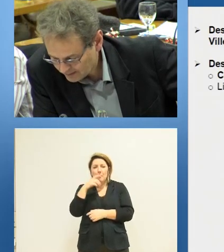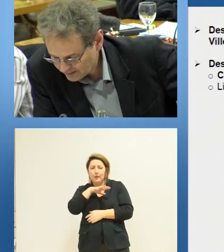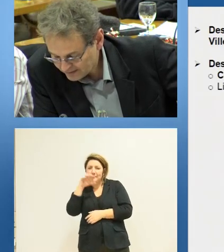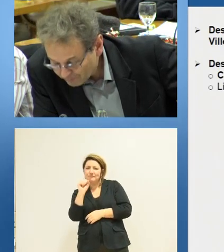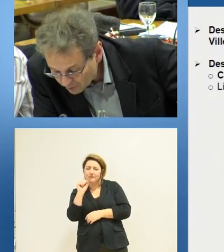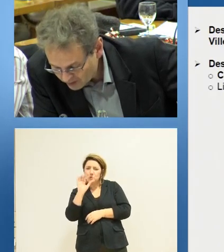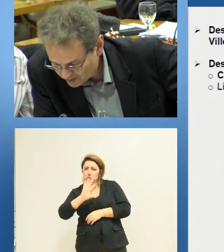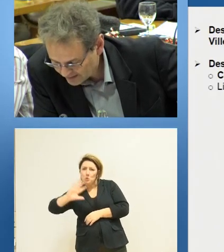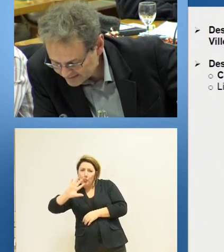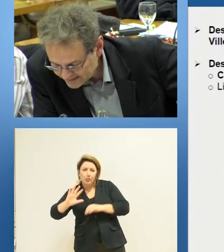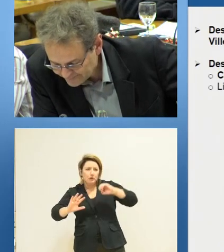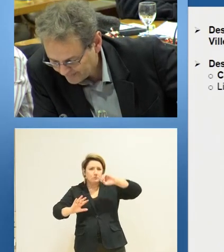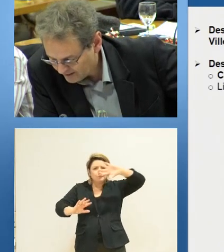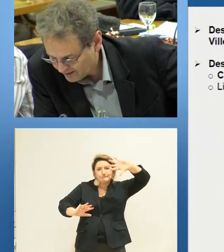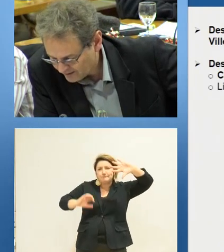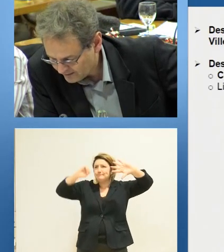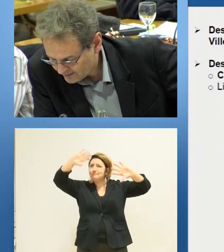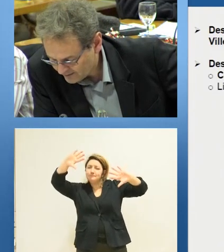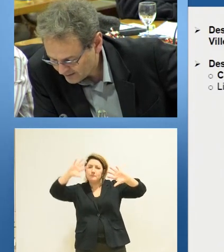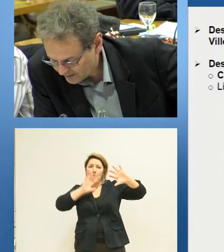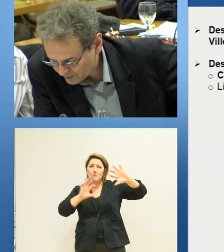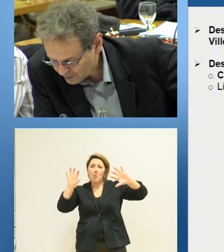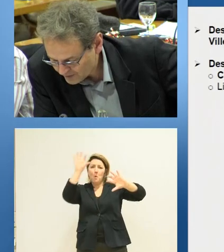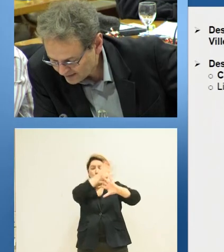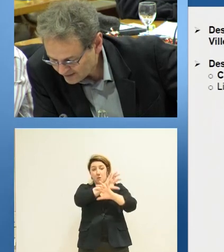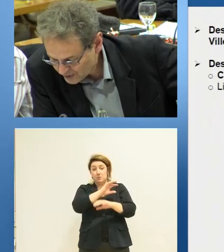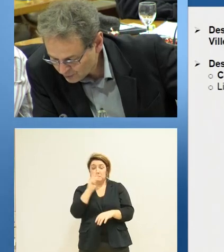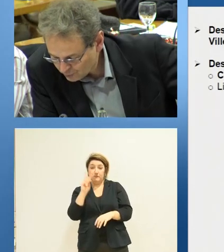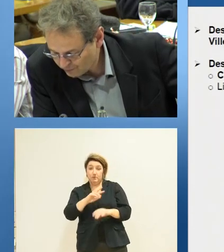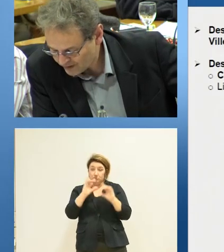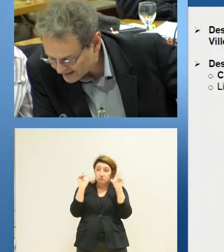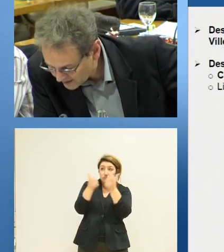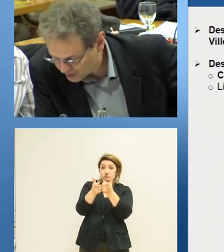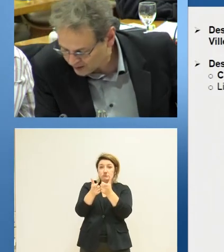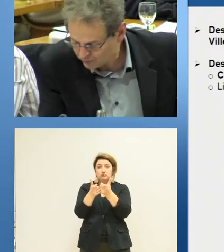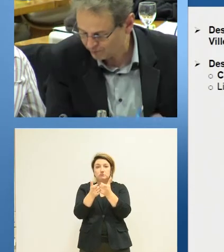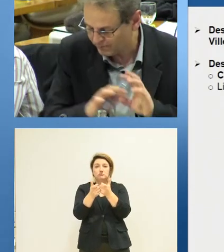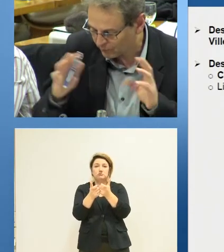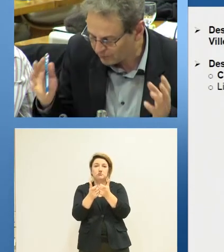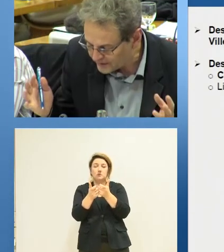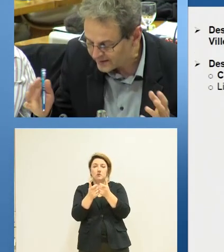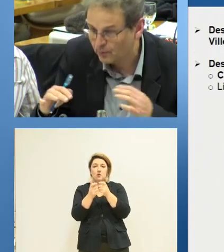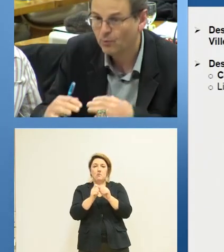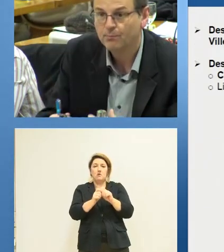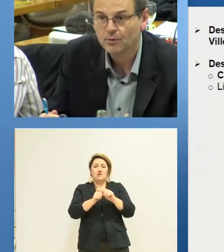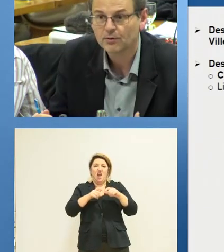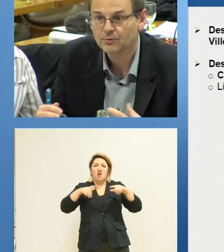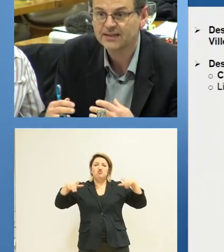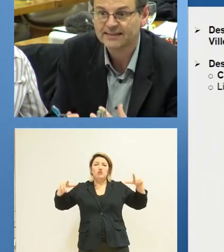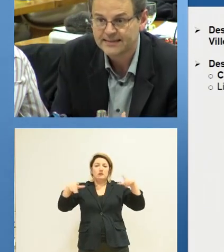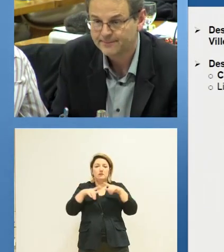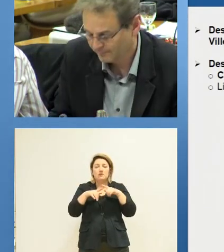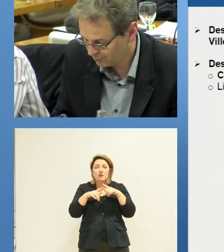des pôles en réalité avec une stratégie de paul hiérarchique du pôle métropolitain au pôle